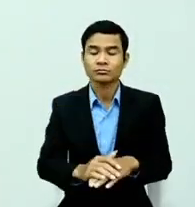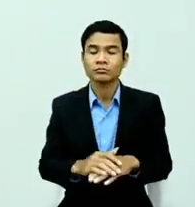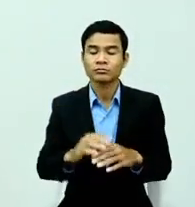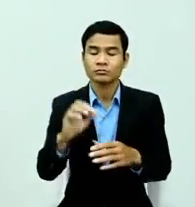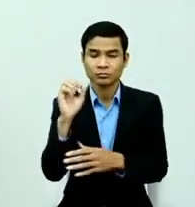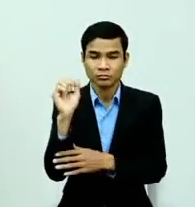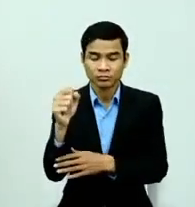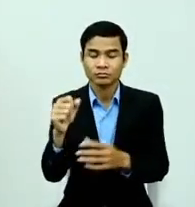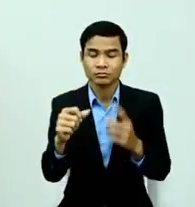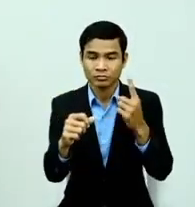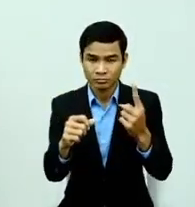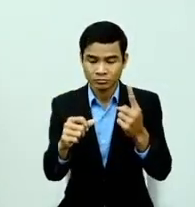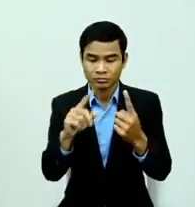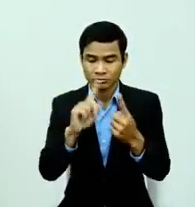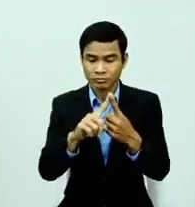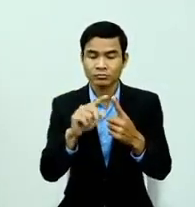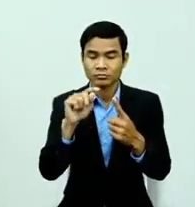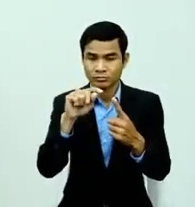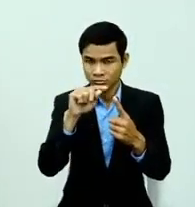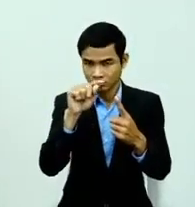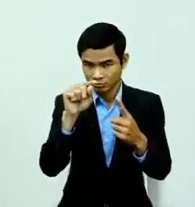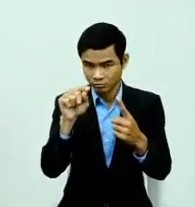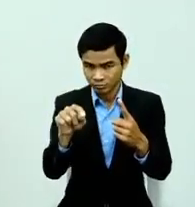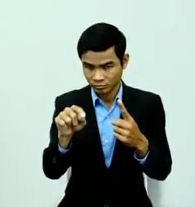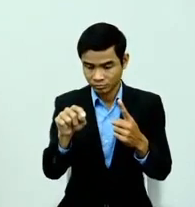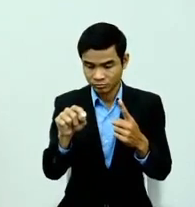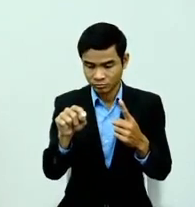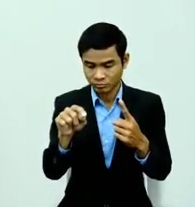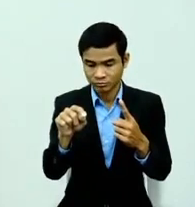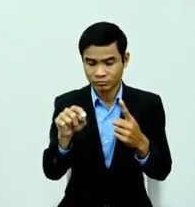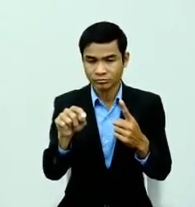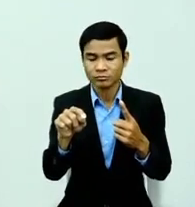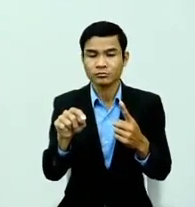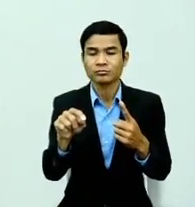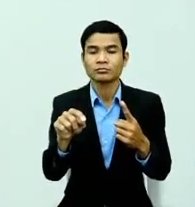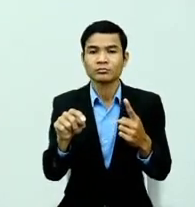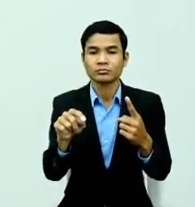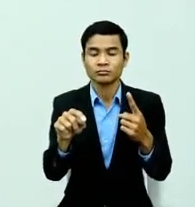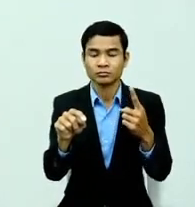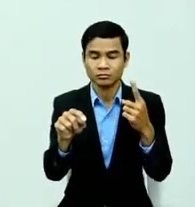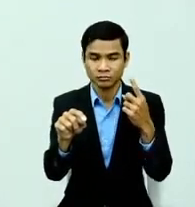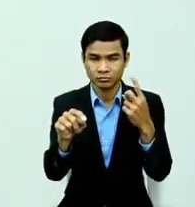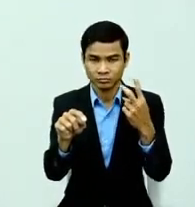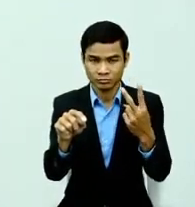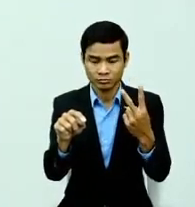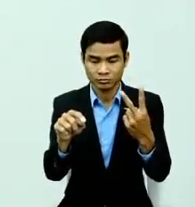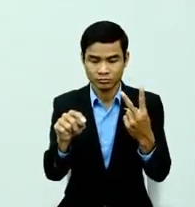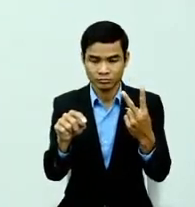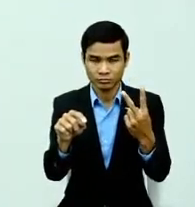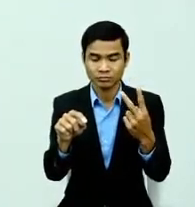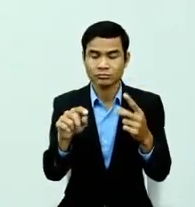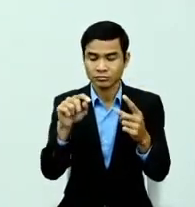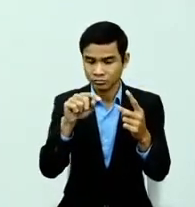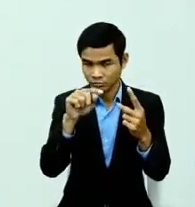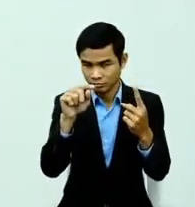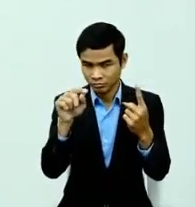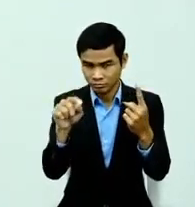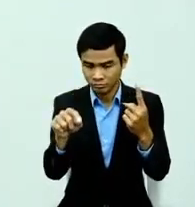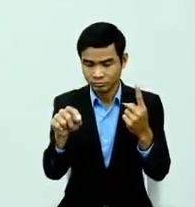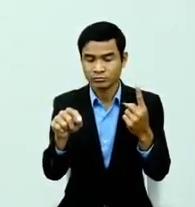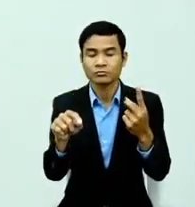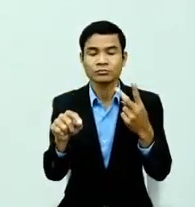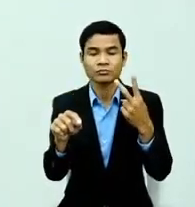ចលនាទី1គឺយើងចាគឺយើងកោងចាកោងផ្កា